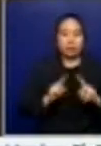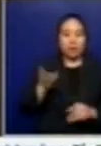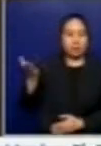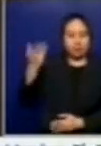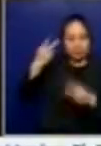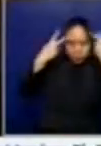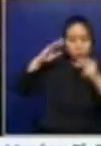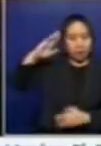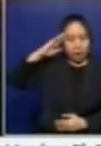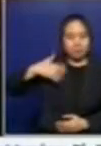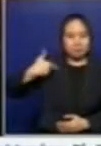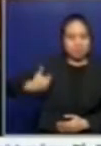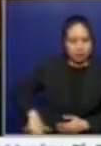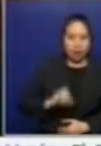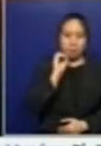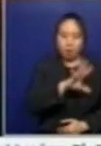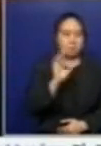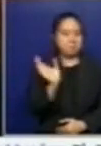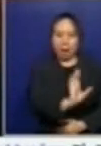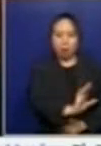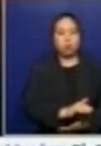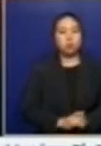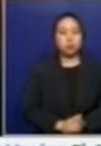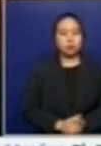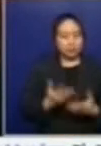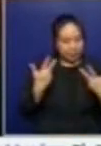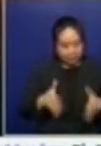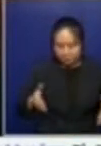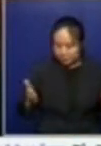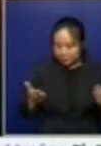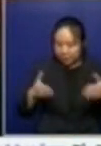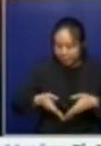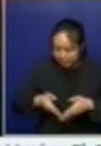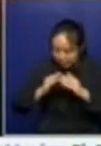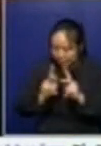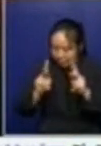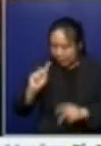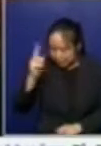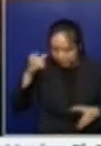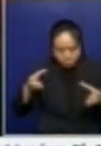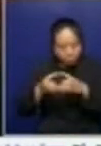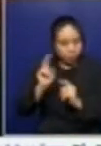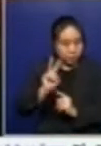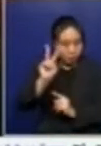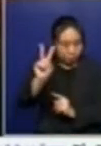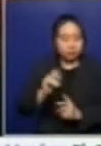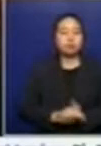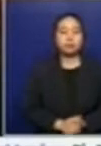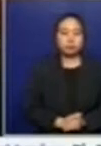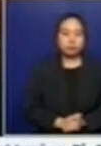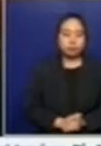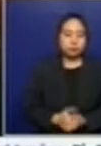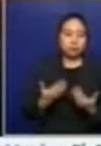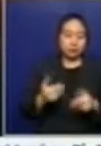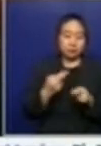ใจนะก็บอกว่าไม่เอานะแล้วตั้งคณะกรรมการร่างรัฐธรรมนูญชุดที่2ขึ้นมาอีกนะฮะจนด